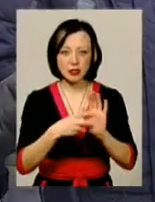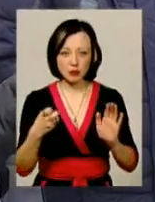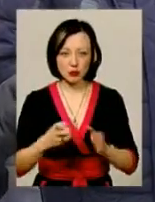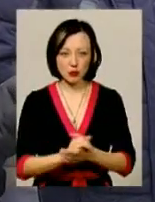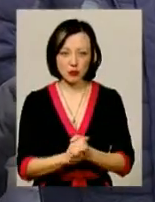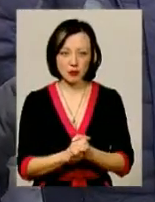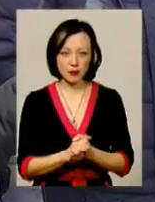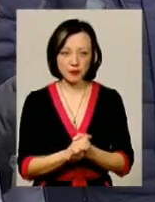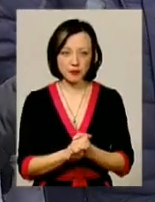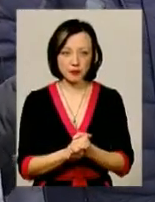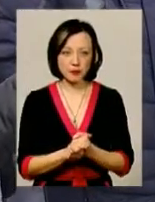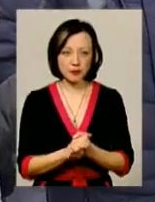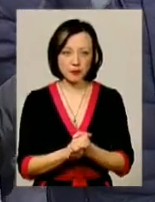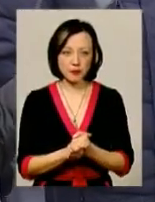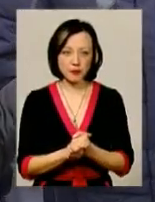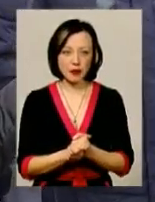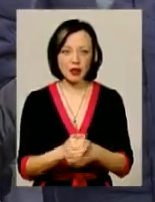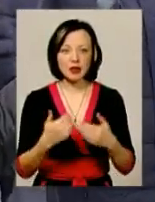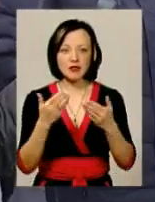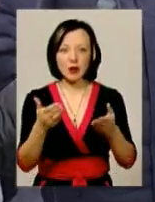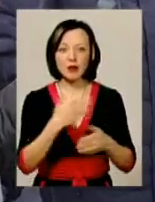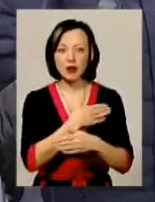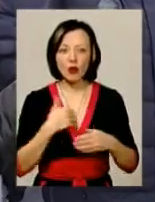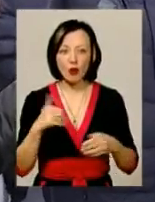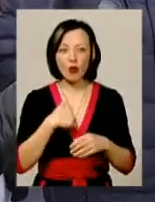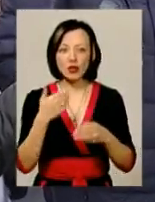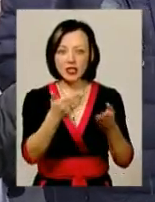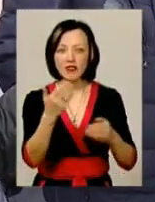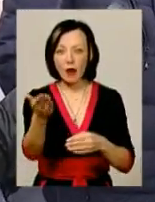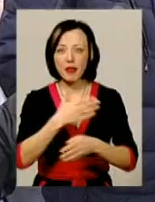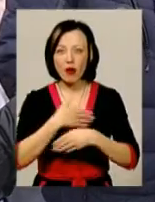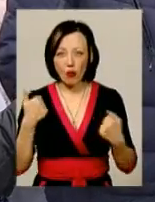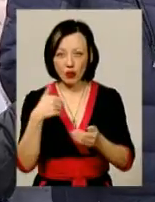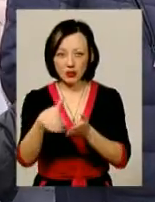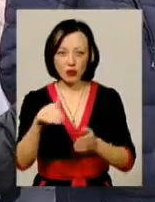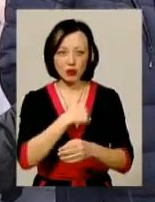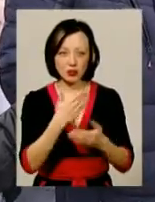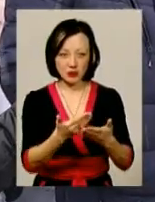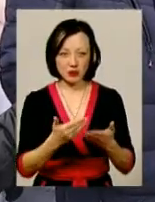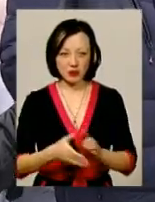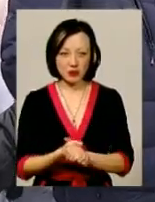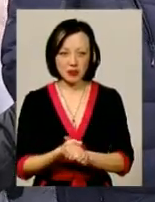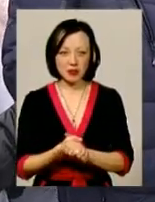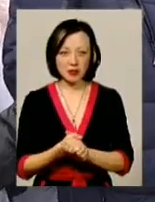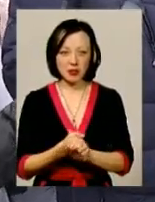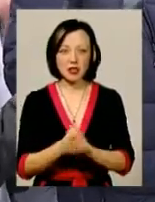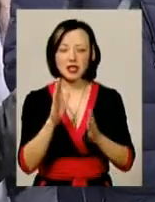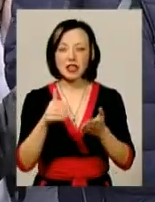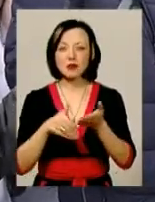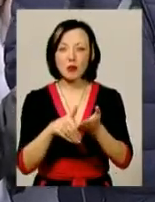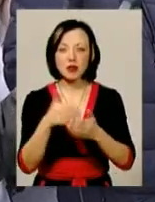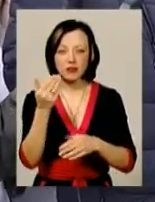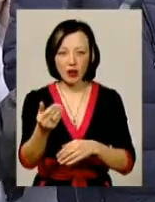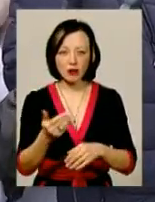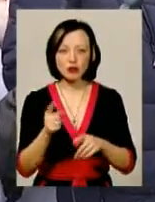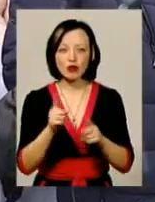вам протоколи розставили? З вами не хочуть їздити, хочуть з людиною їздити. З чиєю допомогою це все зробили? Тільки з вашою. Ви скажіть,